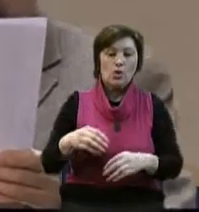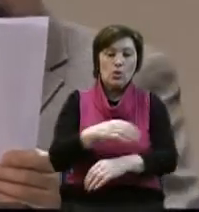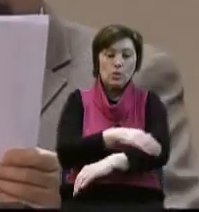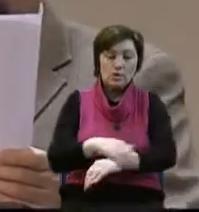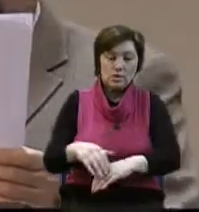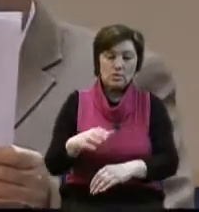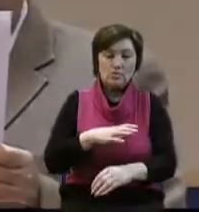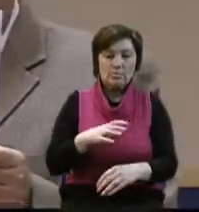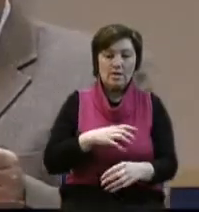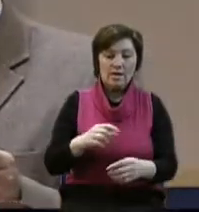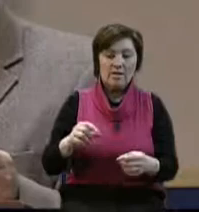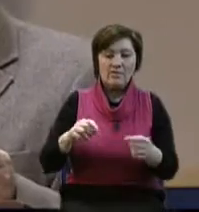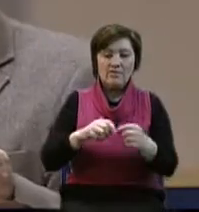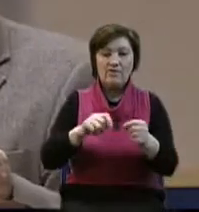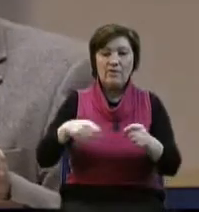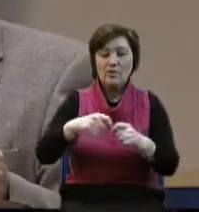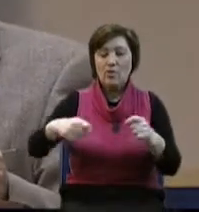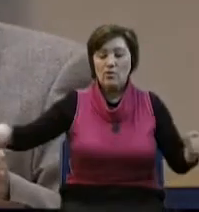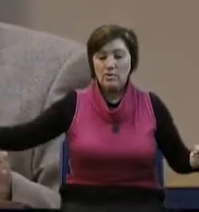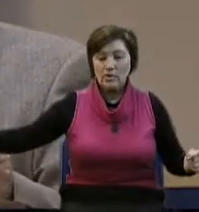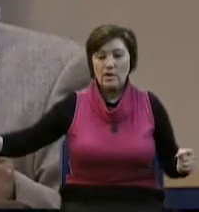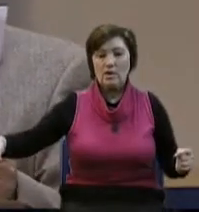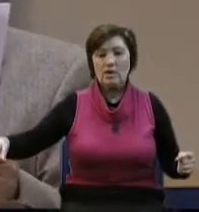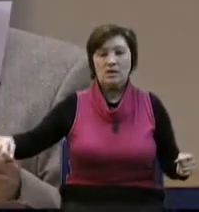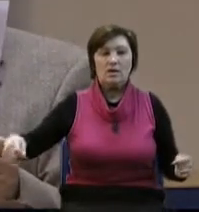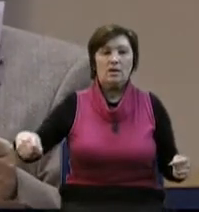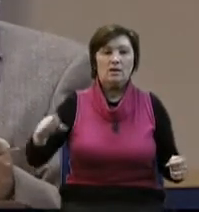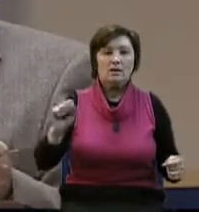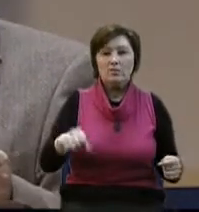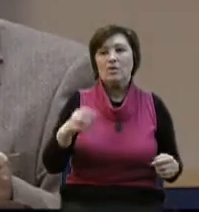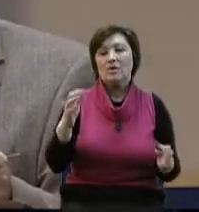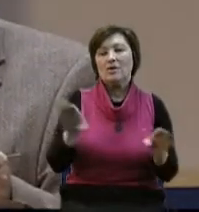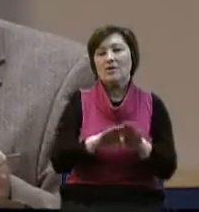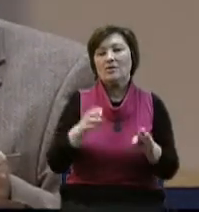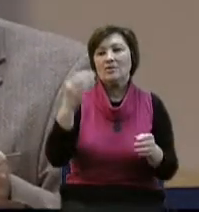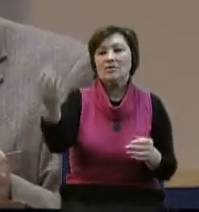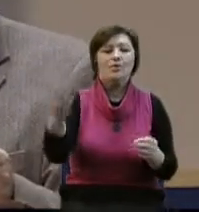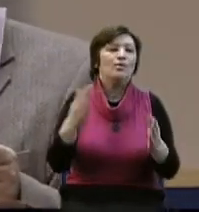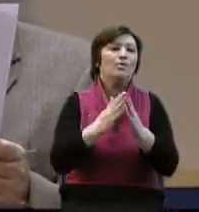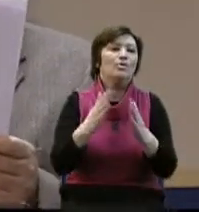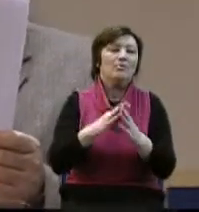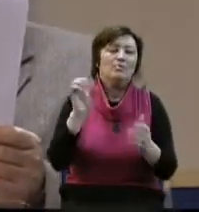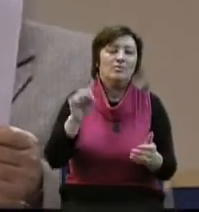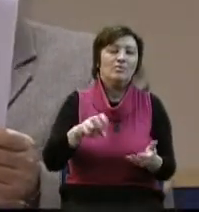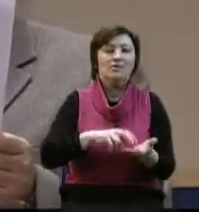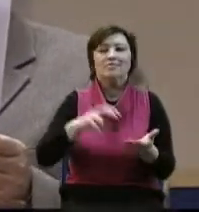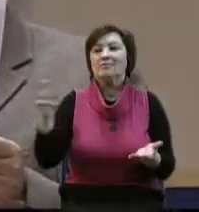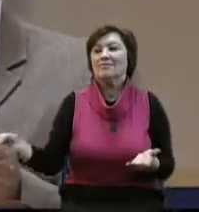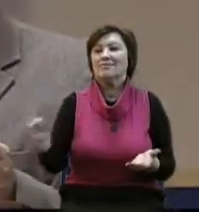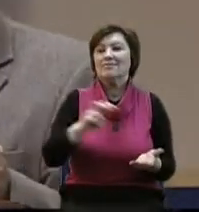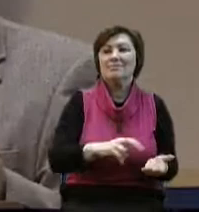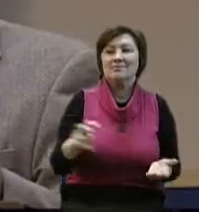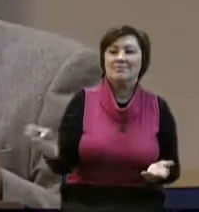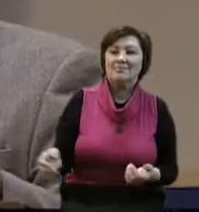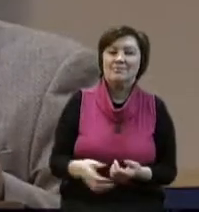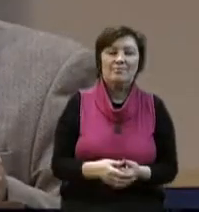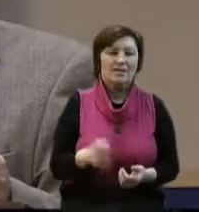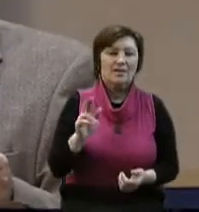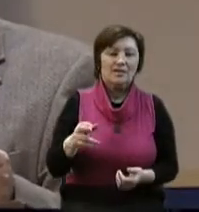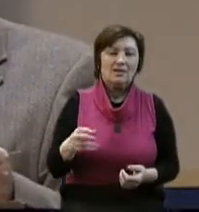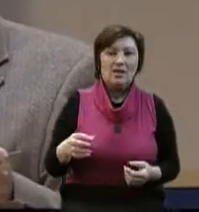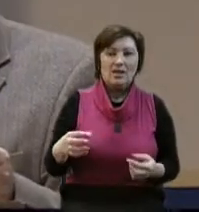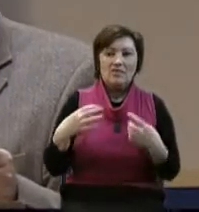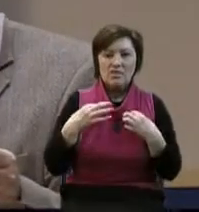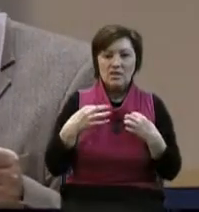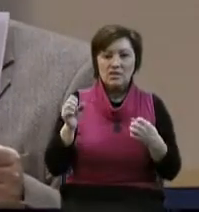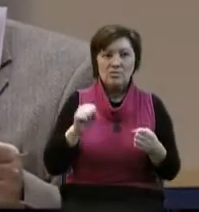то переулок и здание на противоположной стороне могли считаться частью вашего дома. Некоторые предметы можно было переносить только в